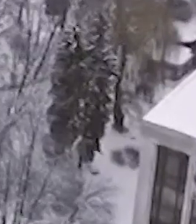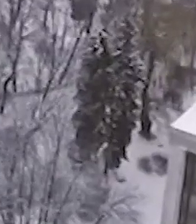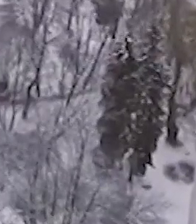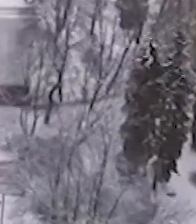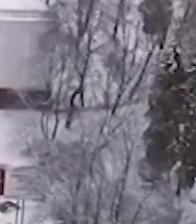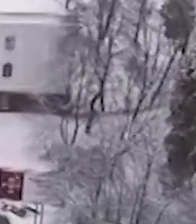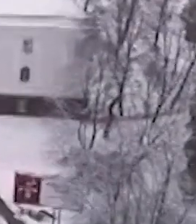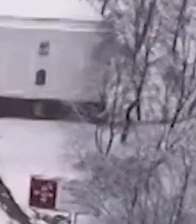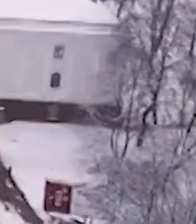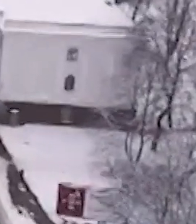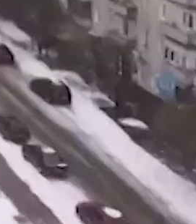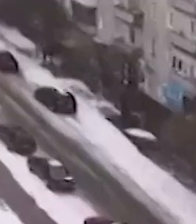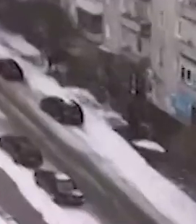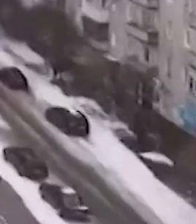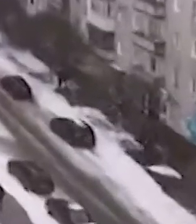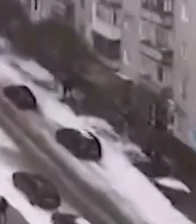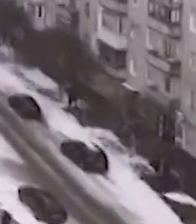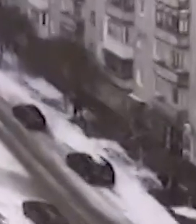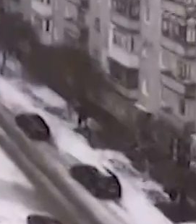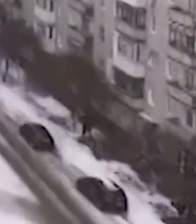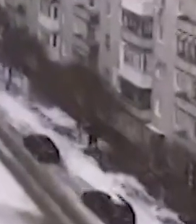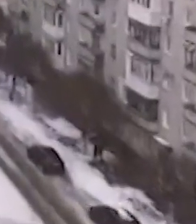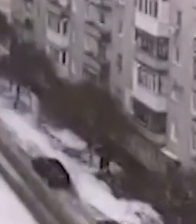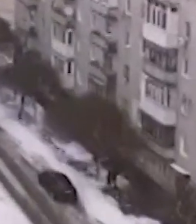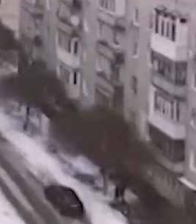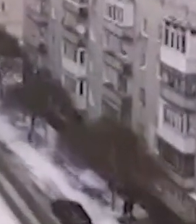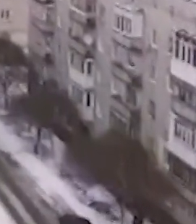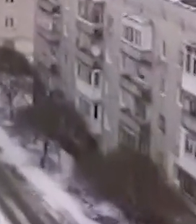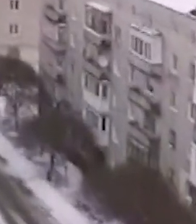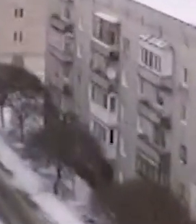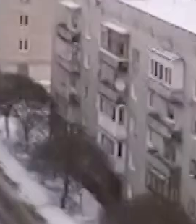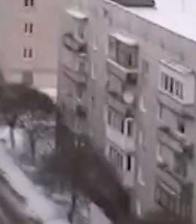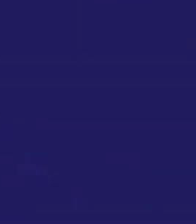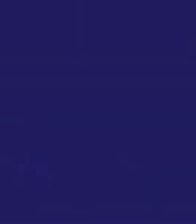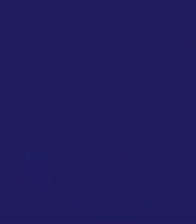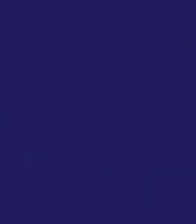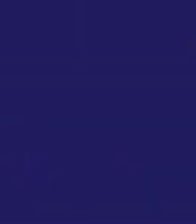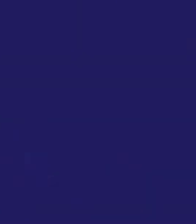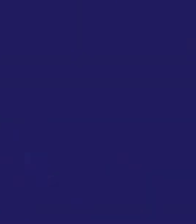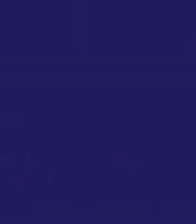мінус 6 до мінус 5 градусів. Вдень від 3 до 2 градусів нижче нуля.